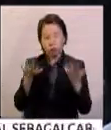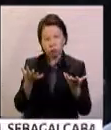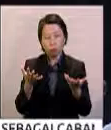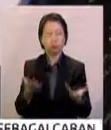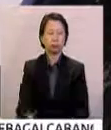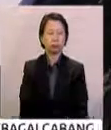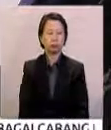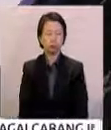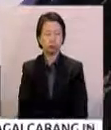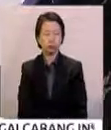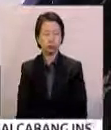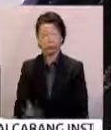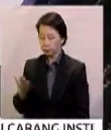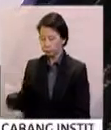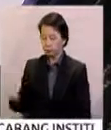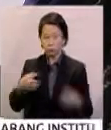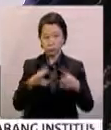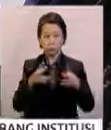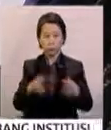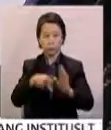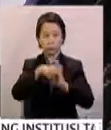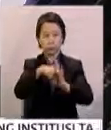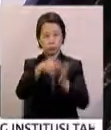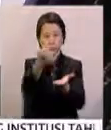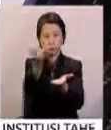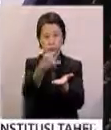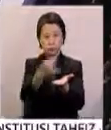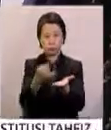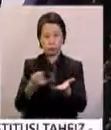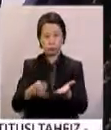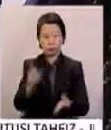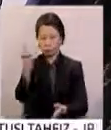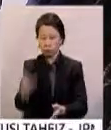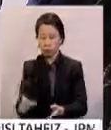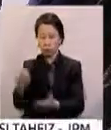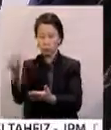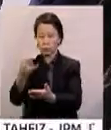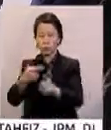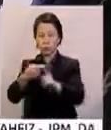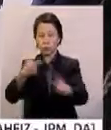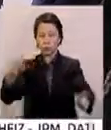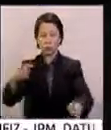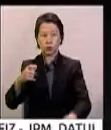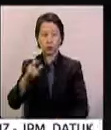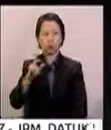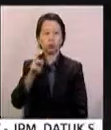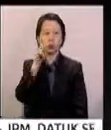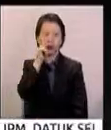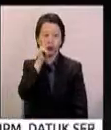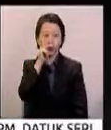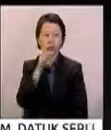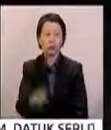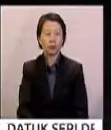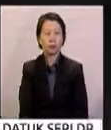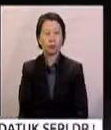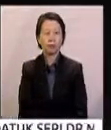negara beliau melancarkan pameran lukisan Sul Seorang pelukis dari Kulim Kedah